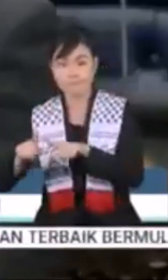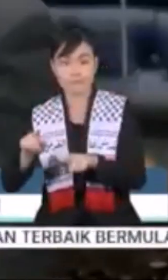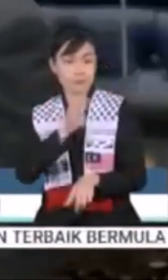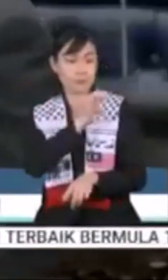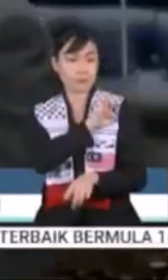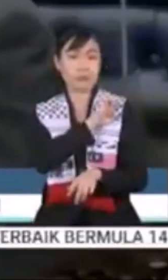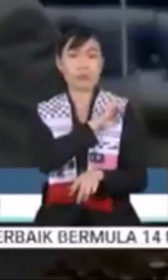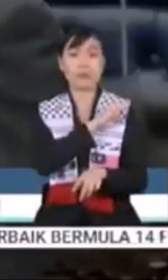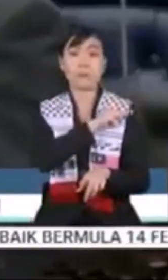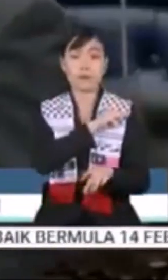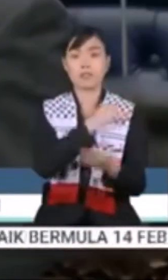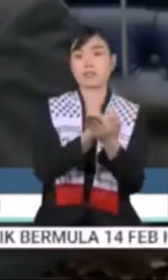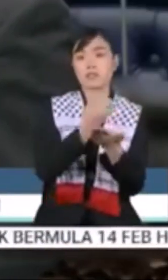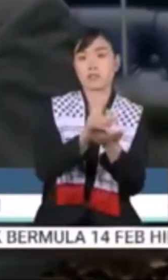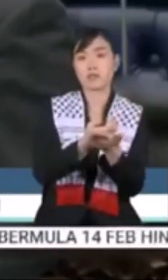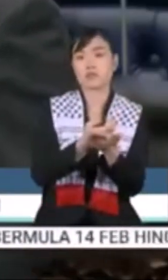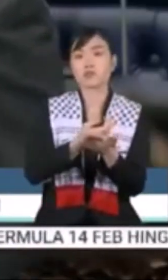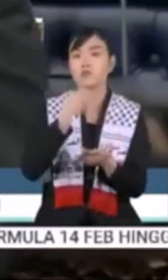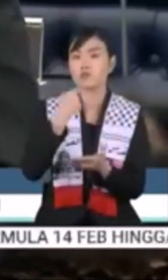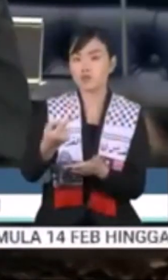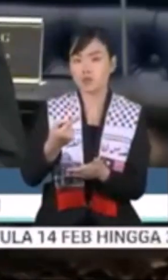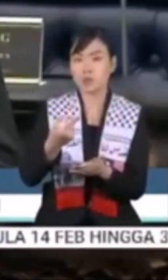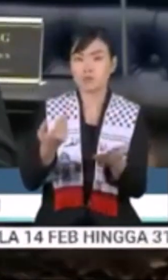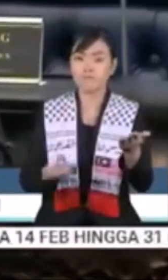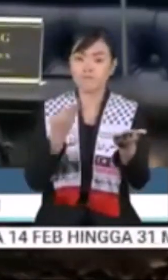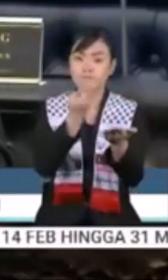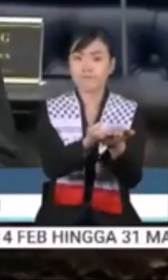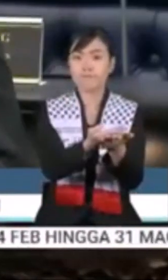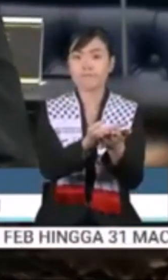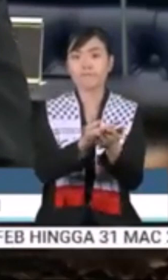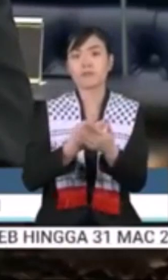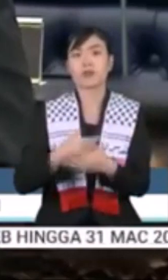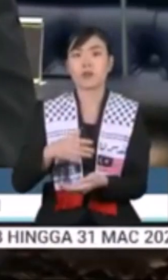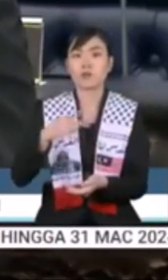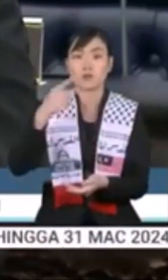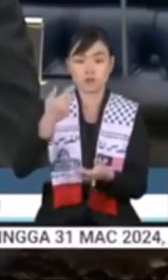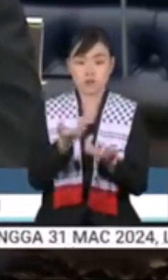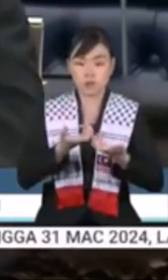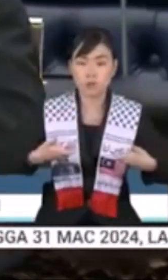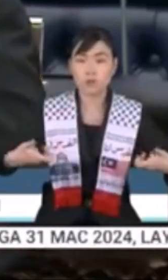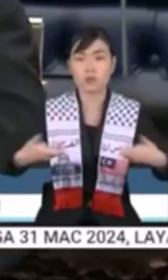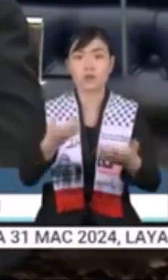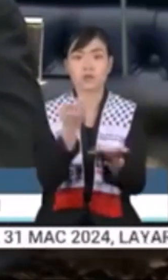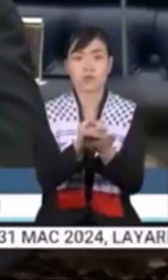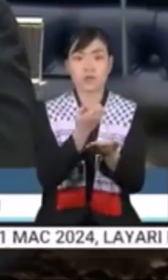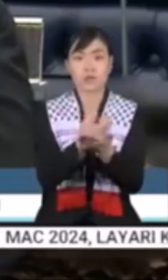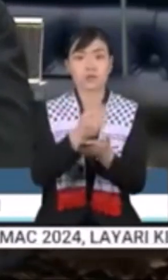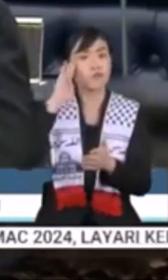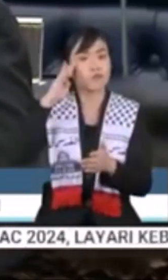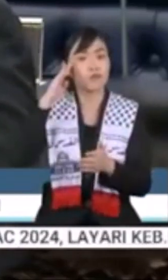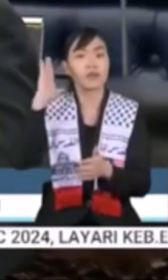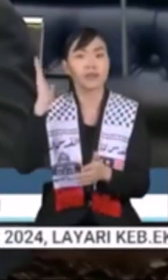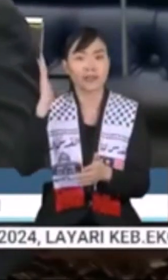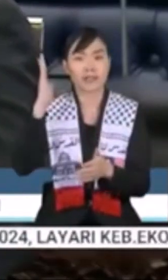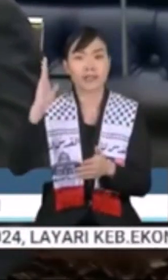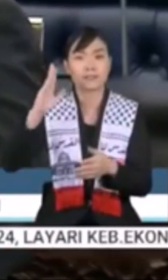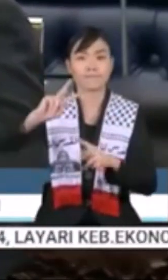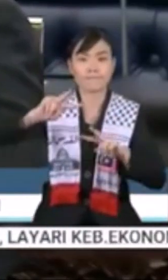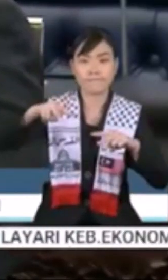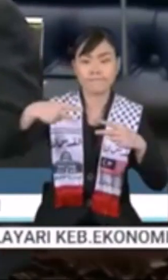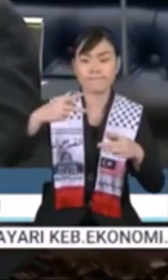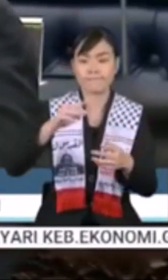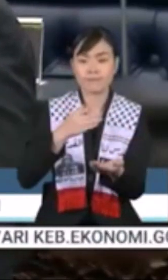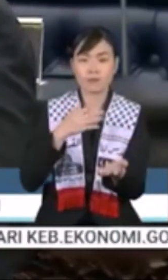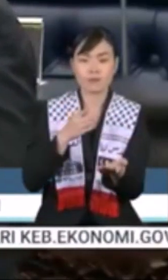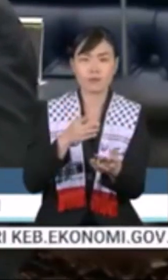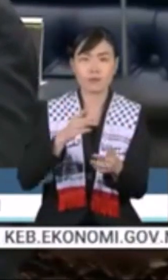dan pandangan hasil Kongres Ekonomi Bumiputera 2024 akan dicerakin dan diterjemahkan ke dalam hala tuju baharu pemerkasaan